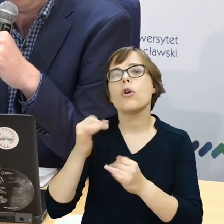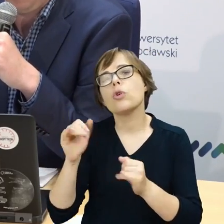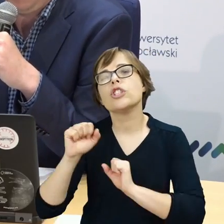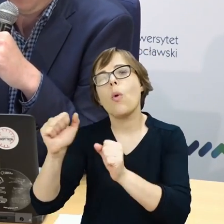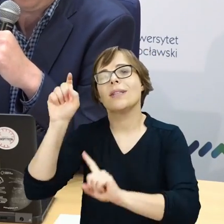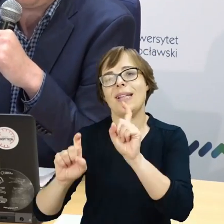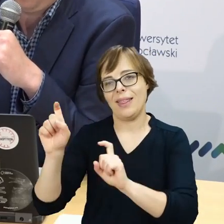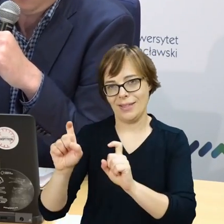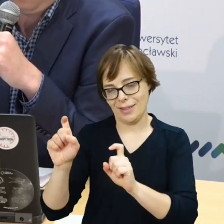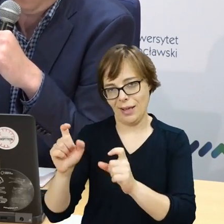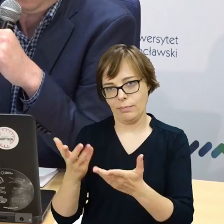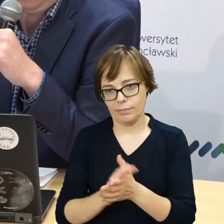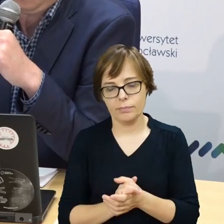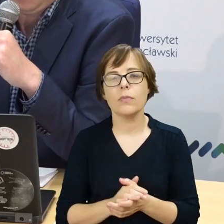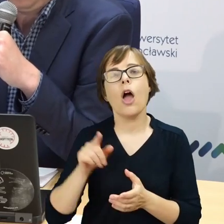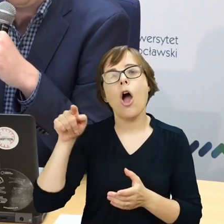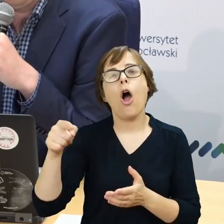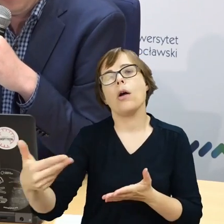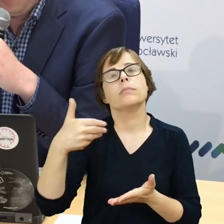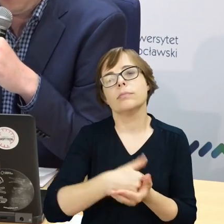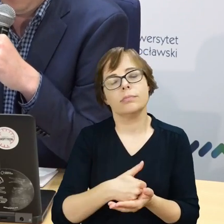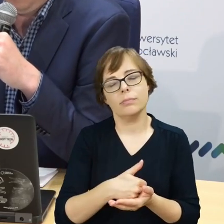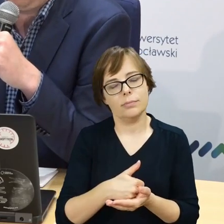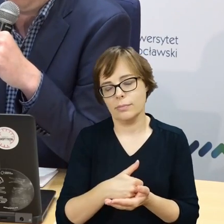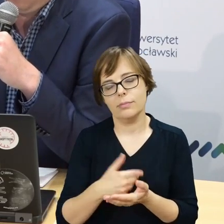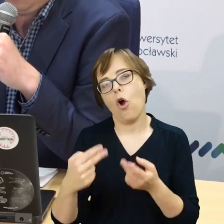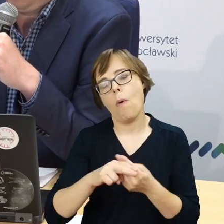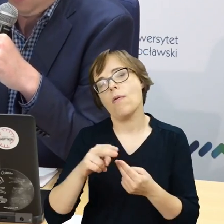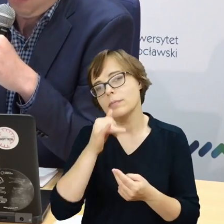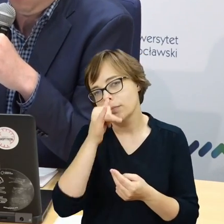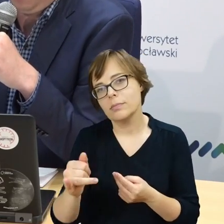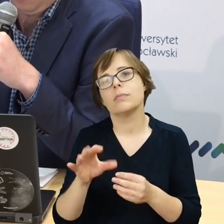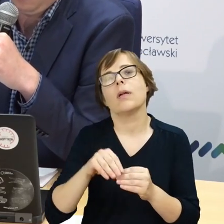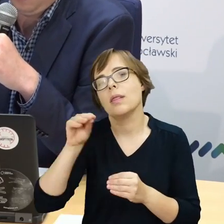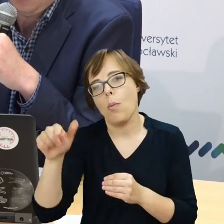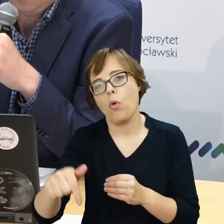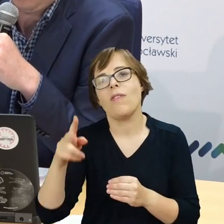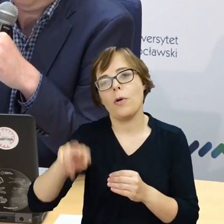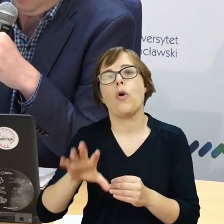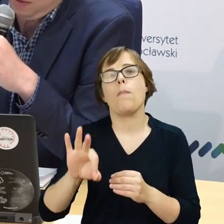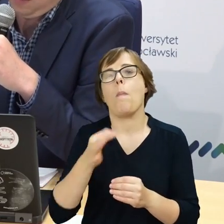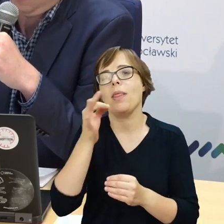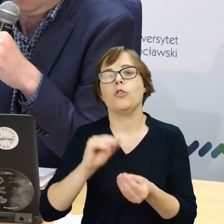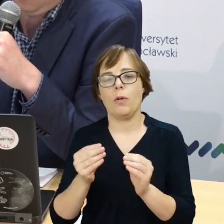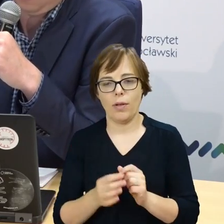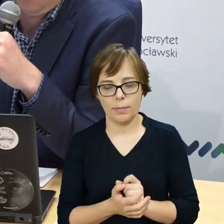odpowiedź skomplikowany wniosek, przedłużenie do 2 miesięcy. Potem informacja przetworzona, to o czym mówiła pani redaktor Siedlecka, więc konieczność